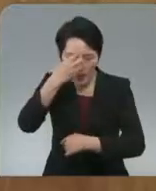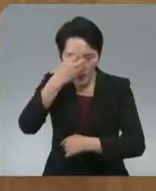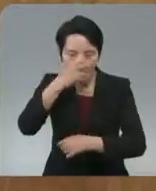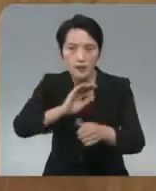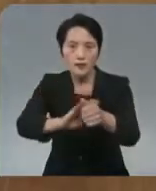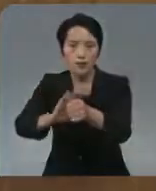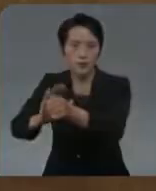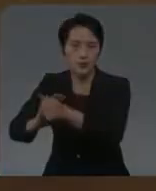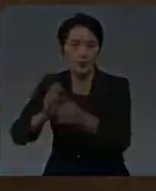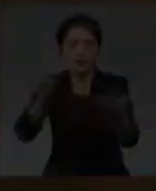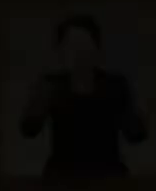và được hỗ trợ về xét nghiệm